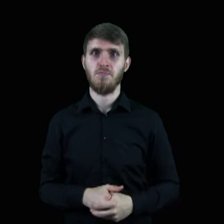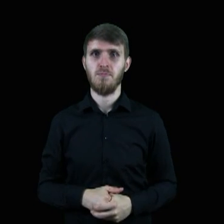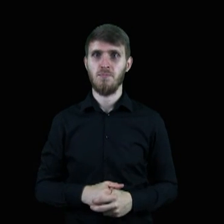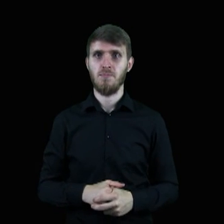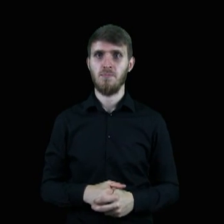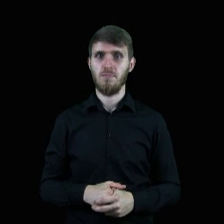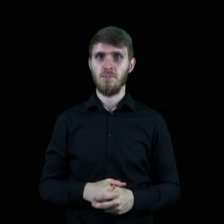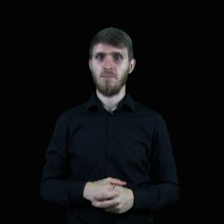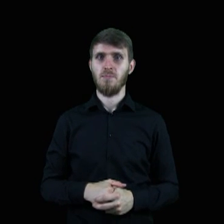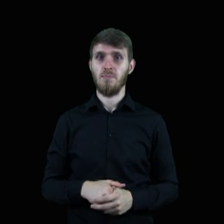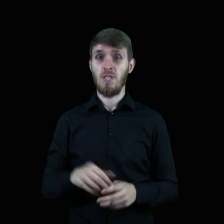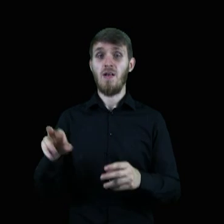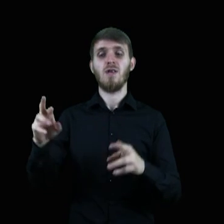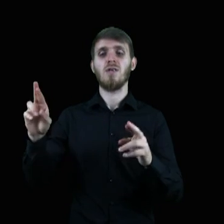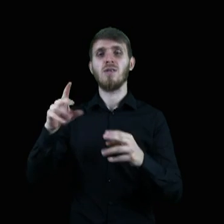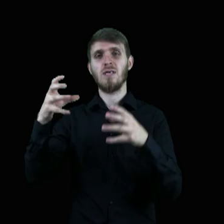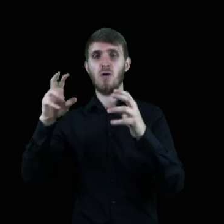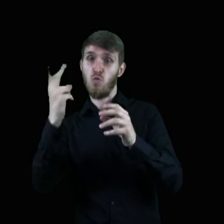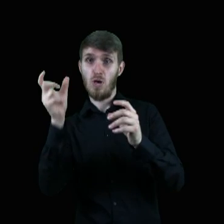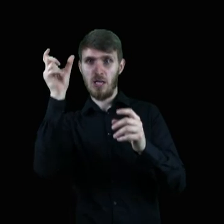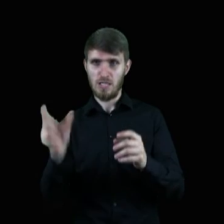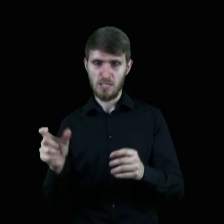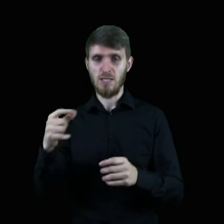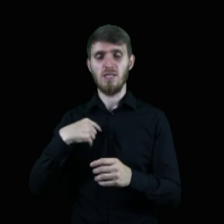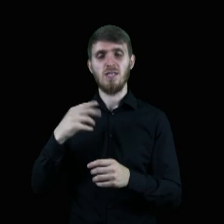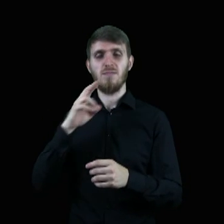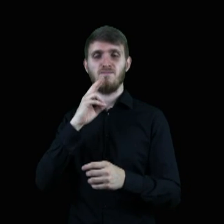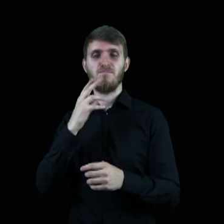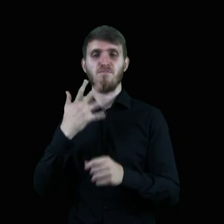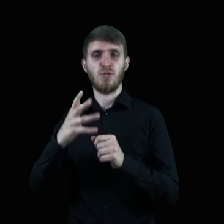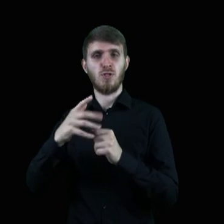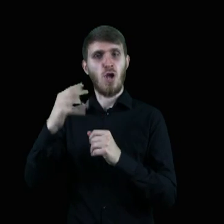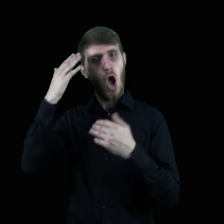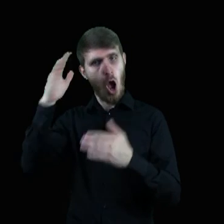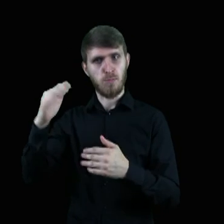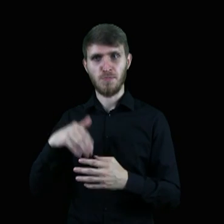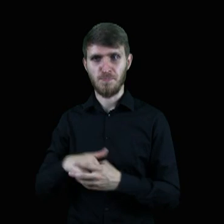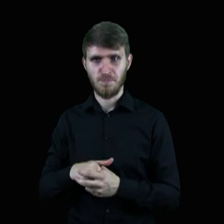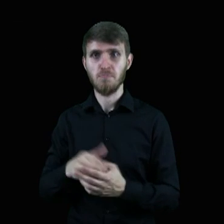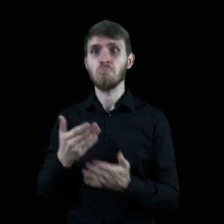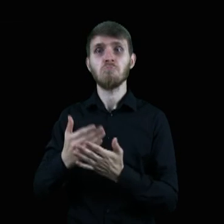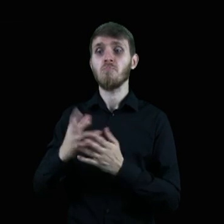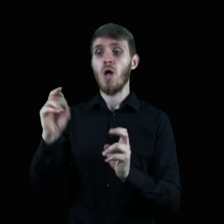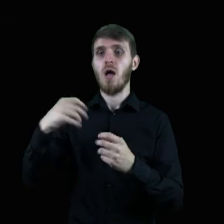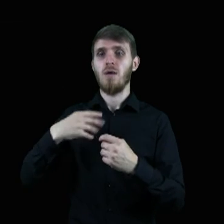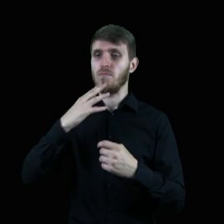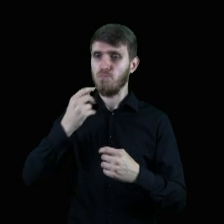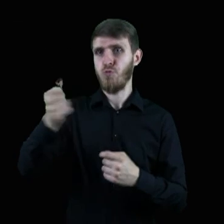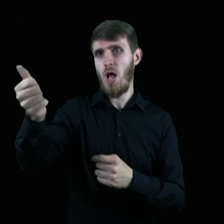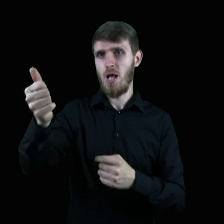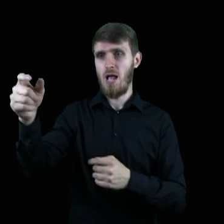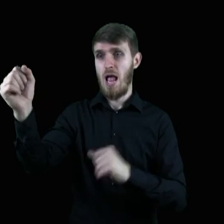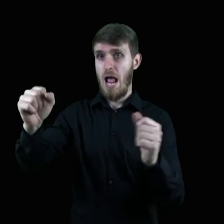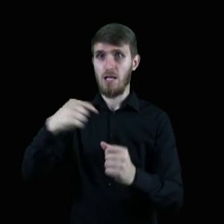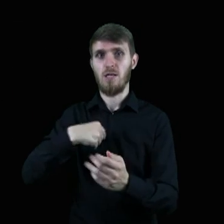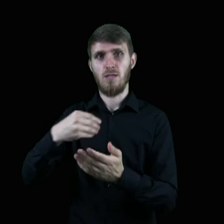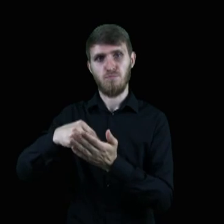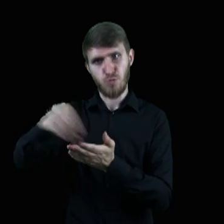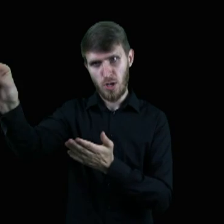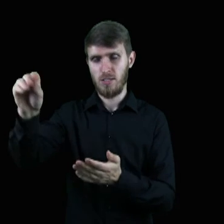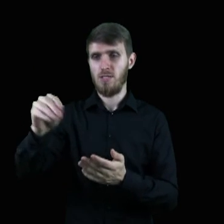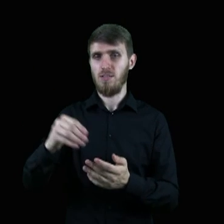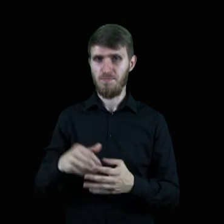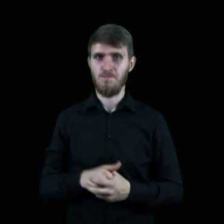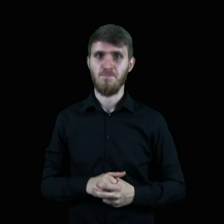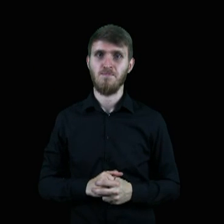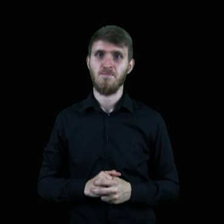te 50 zł. Czyli jeżeli ja odkupuję akcję, może w drugą stronę, to w aktywach